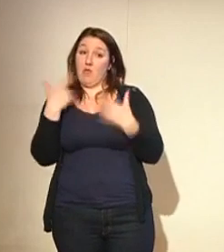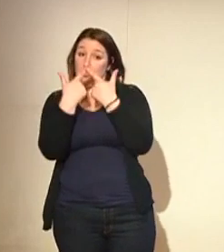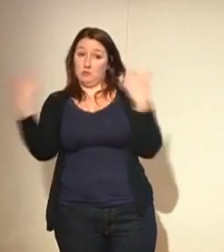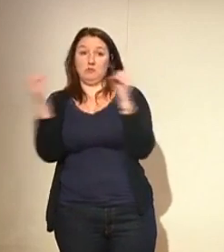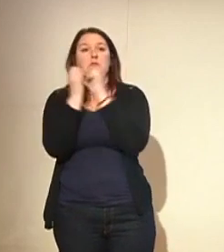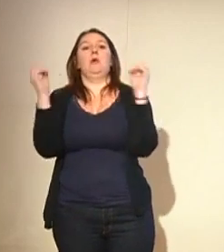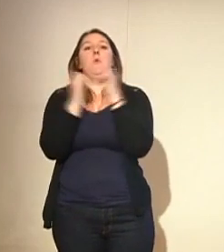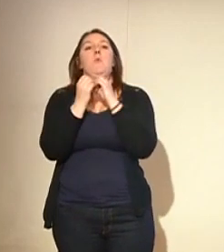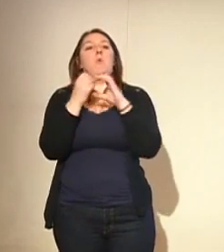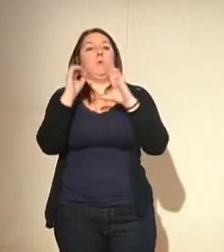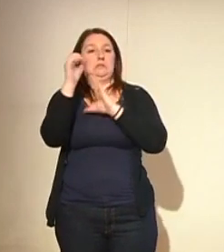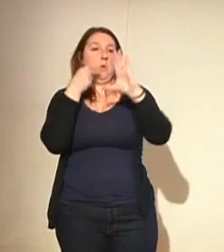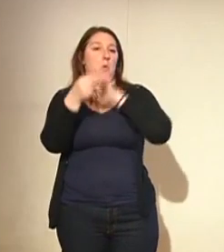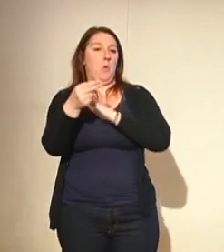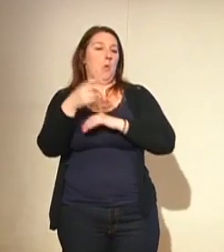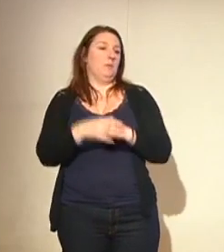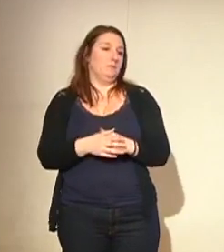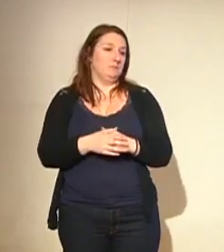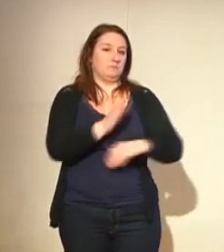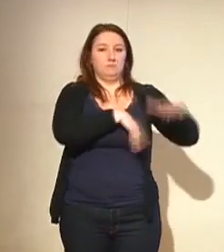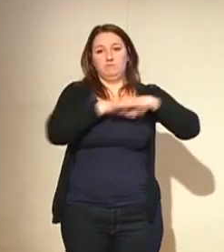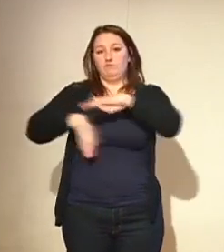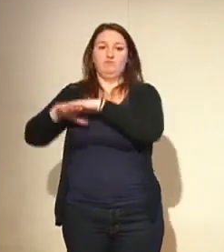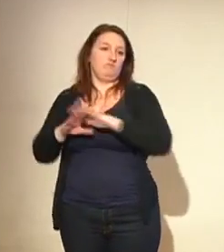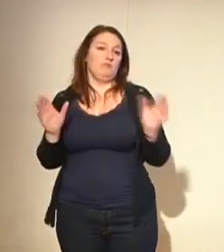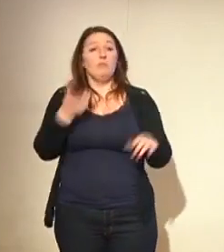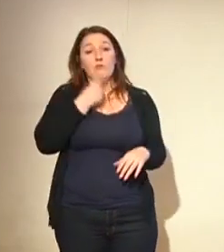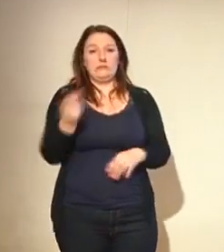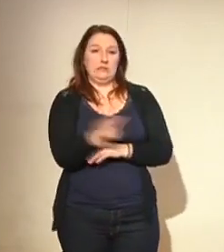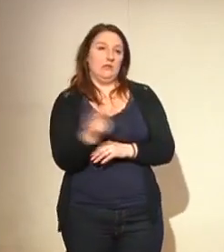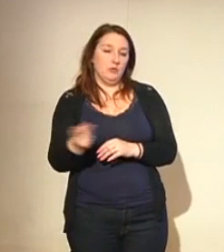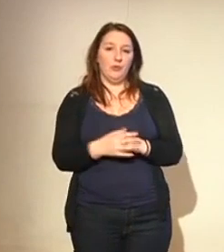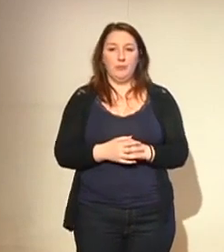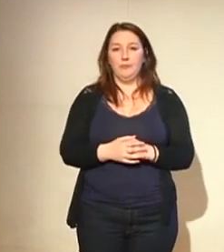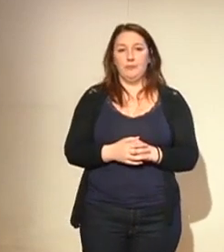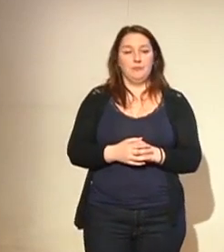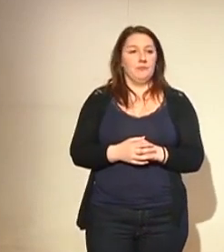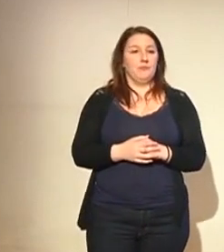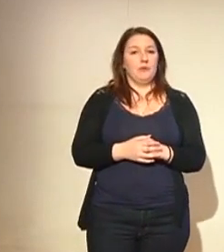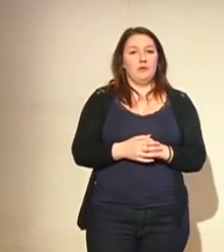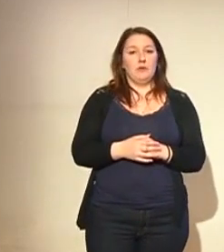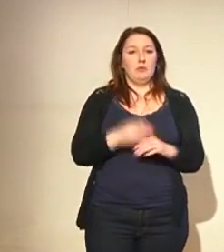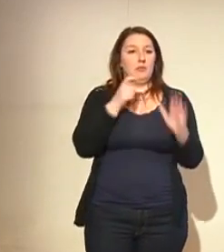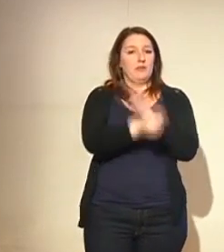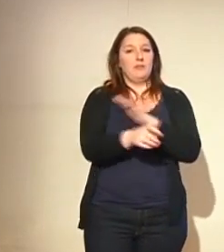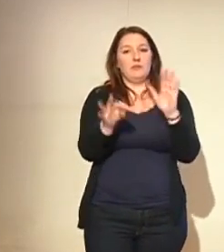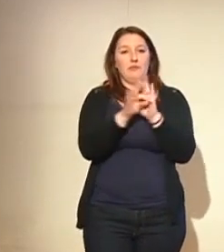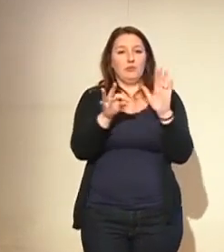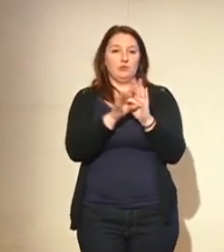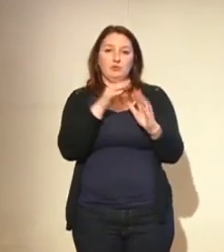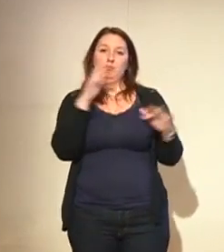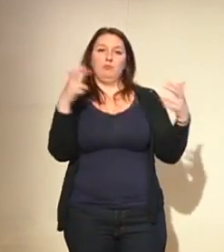€ montant plafond cas pour 0 € c'est facile et pour l'indemnité de fonction 500